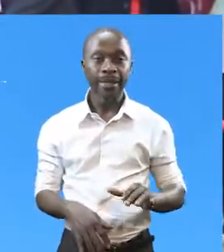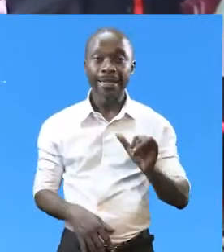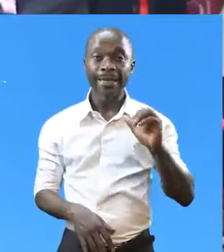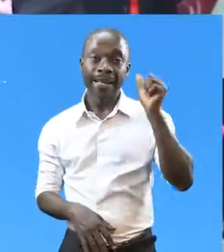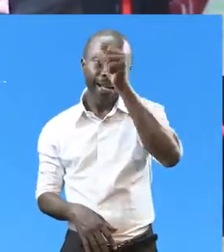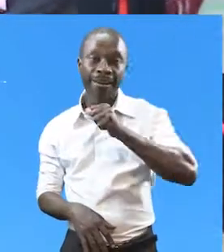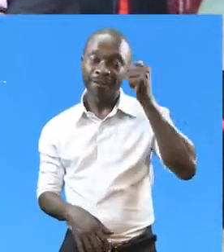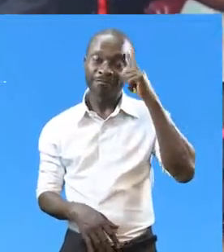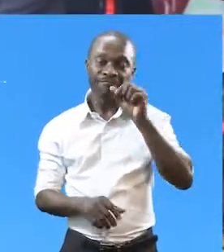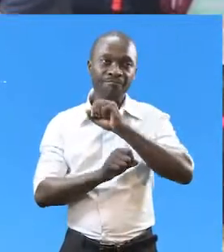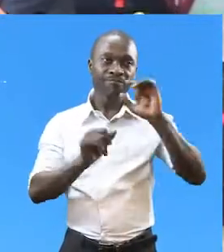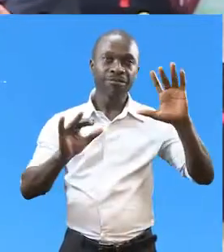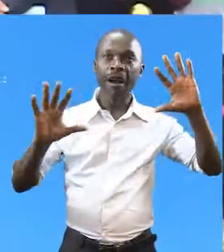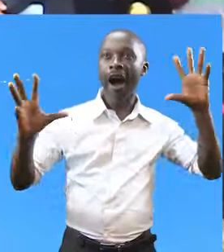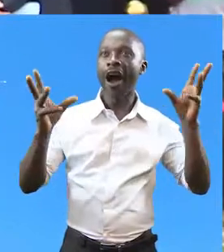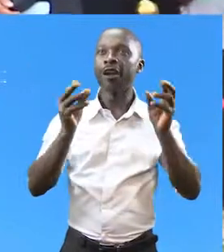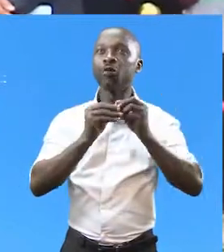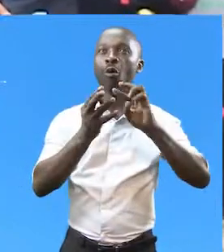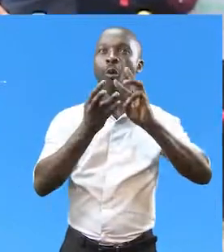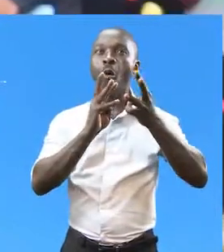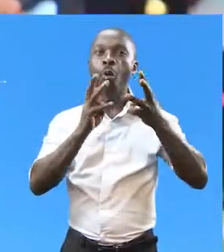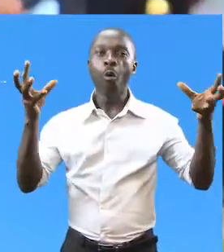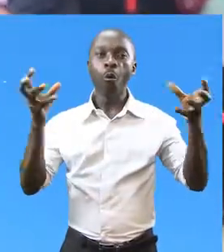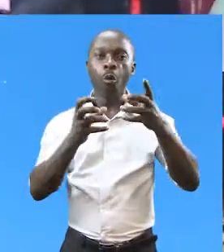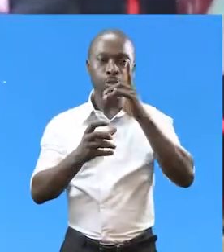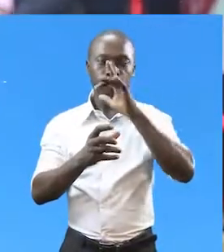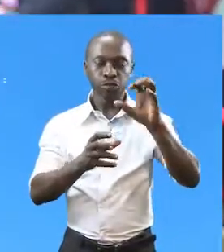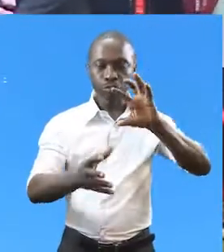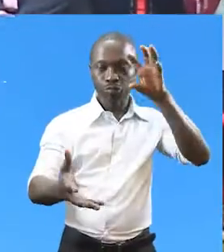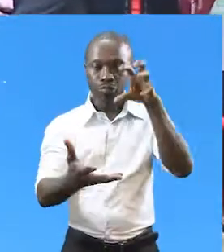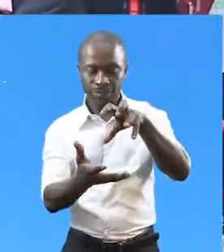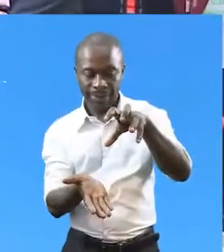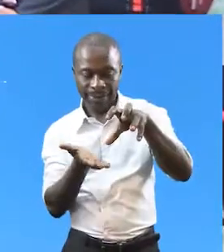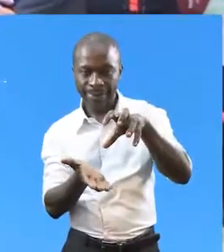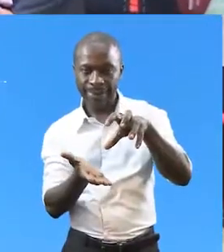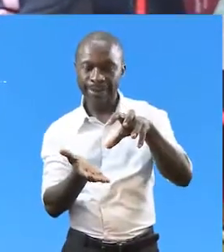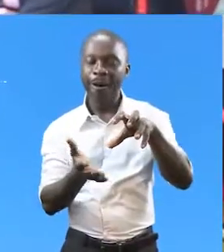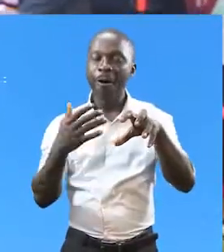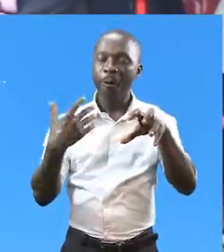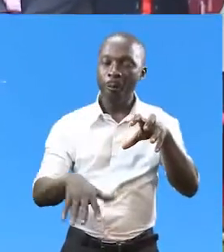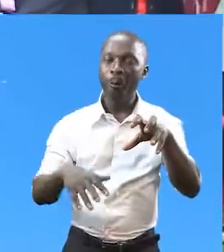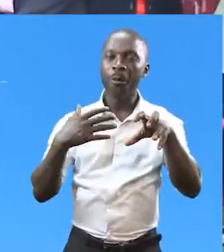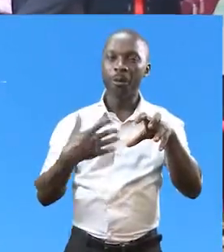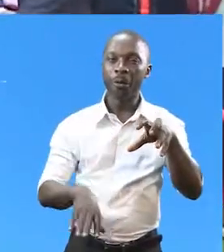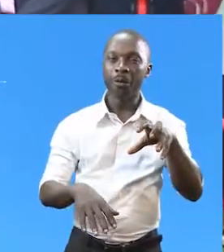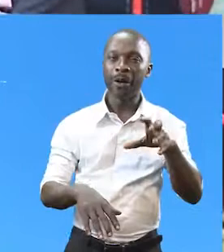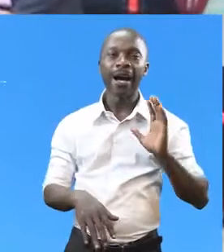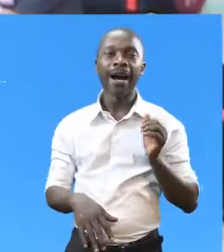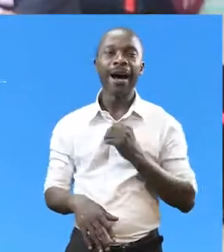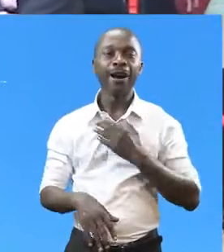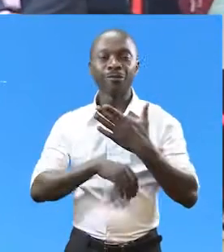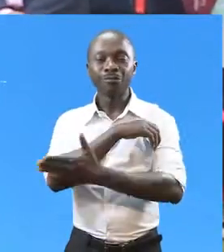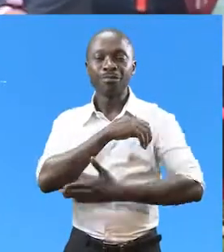miniature, notre beau pays, riche de ses